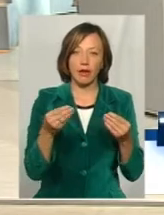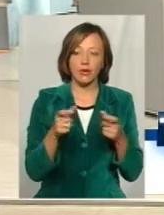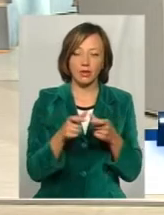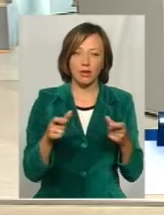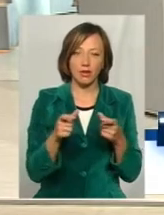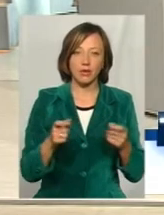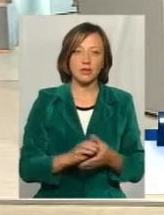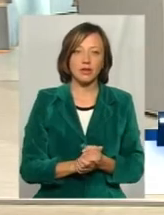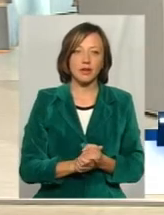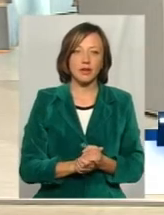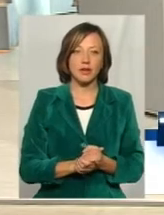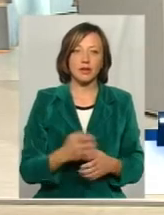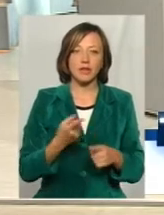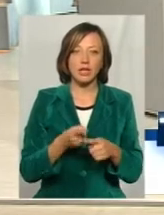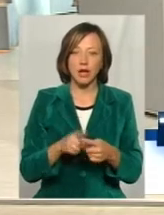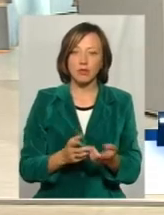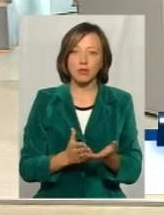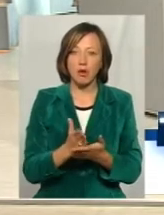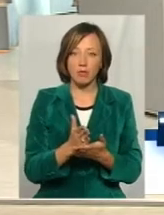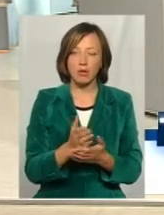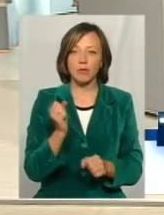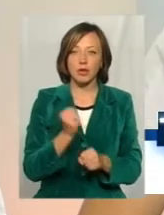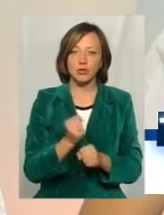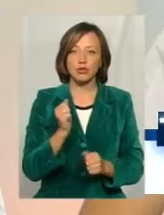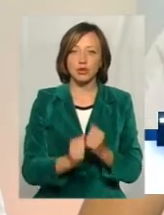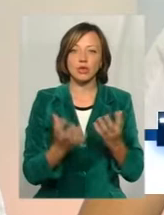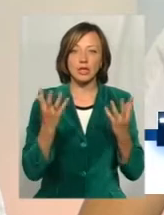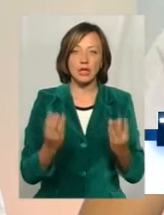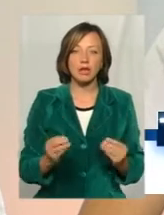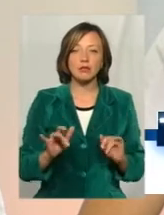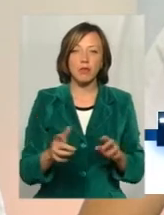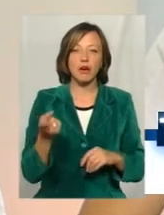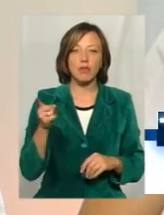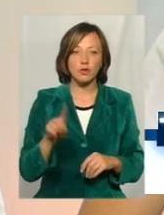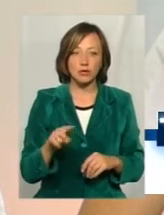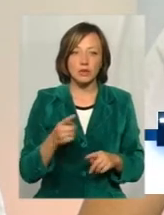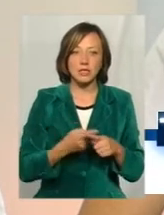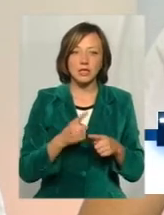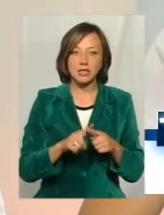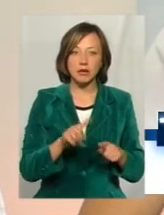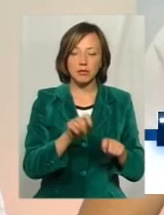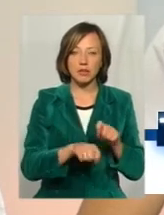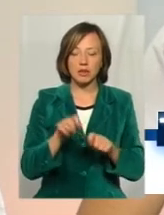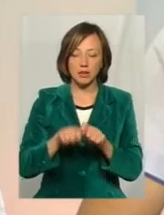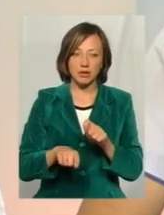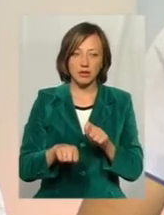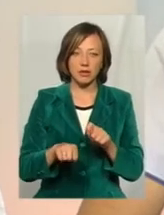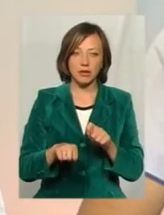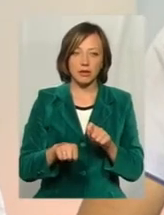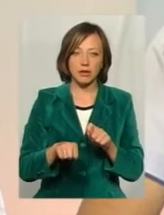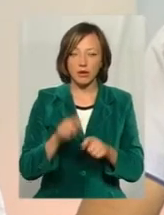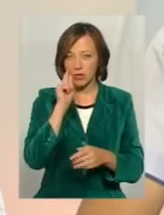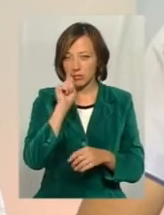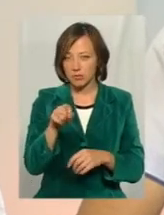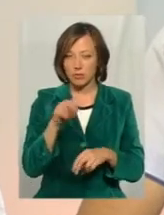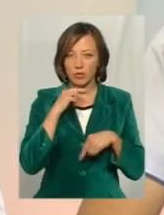талонів. В даному напрямку ми працюємо щоденно. Справа в тому, що за цим спостерігаю І це попадає в